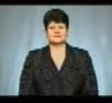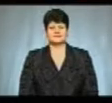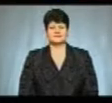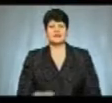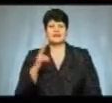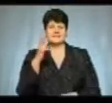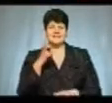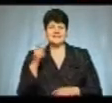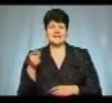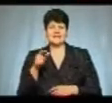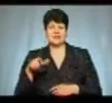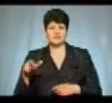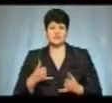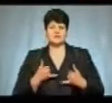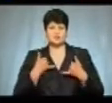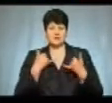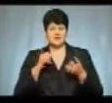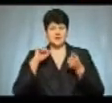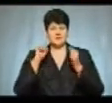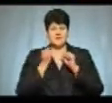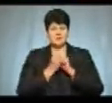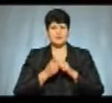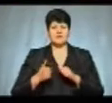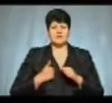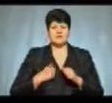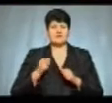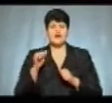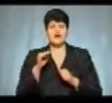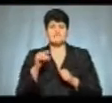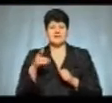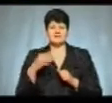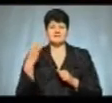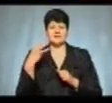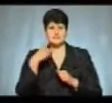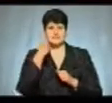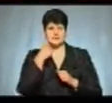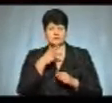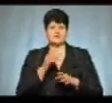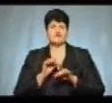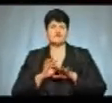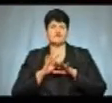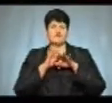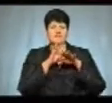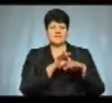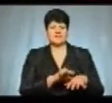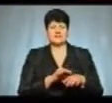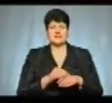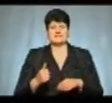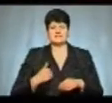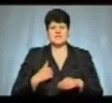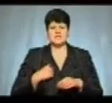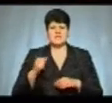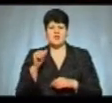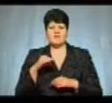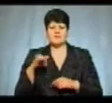Двісті тернополян вшанували пам'ять воїнів-афганців у 30-ту річницю виведення військ з Афганістану. Надія є. Такі